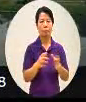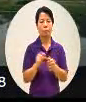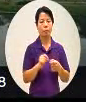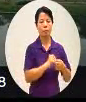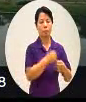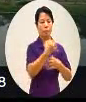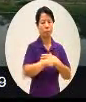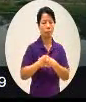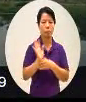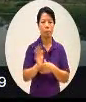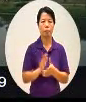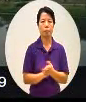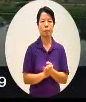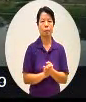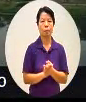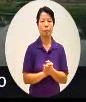憾。